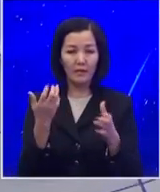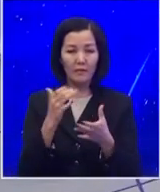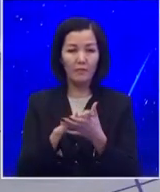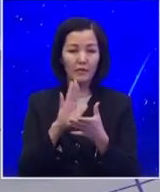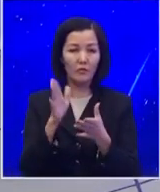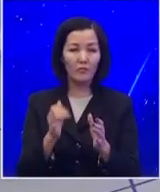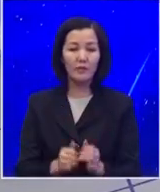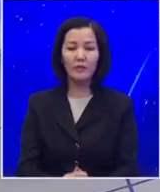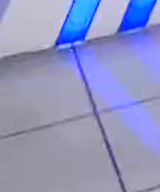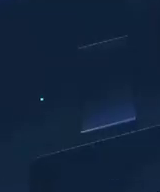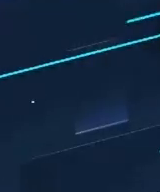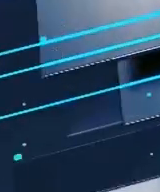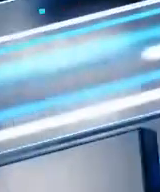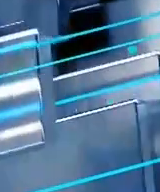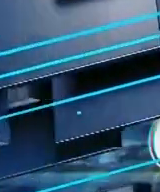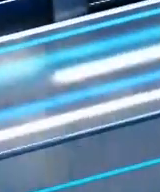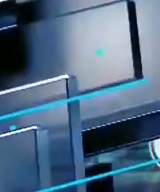выпуске.